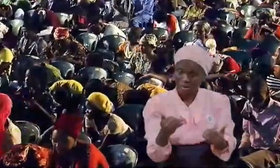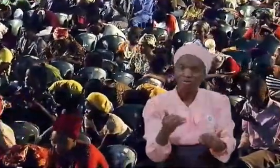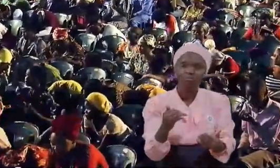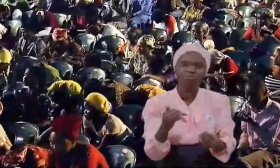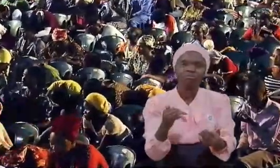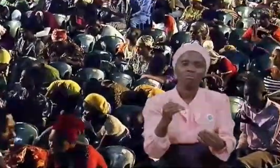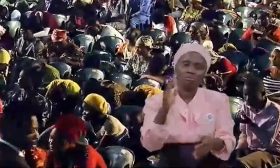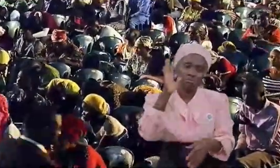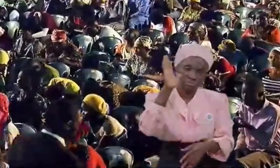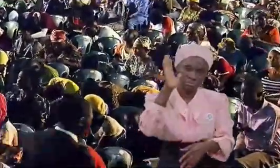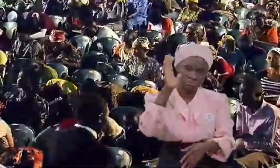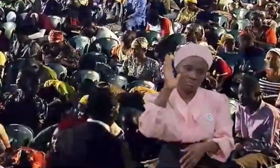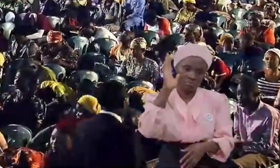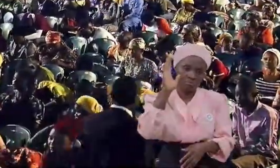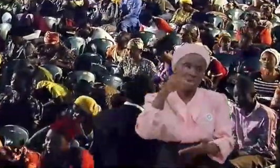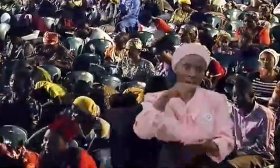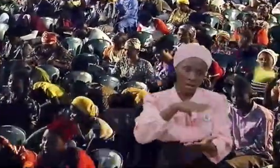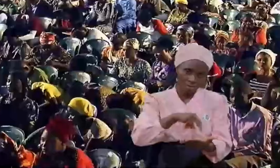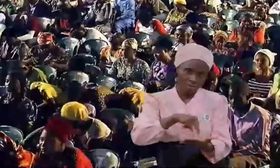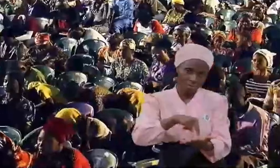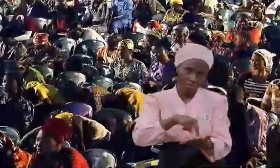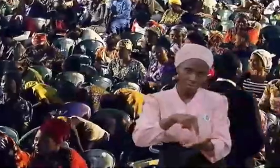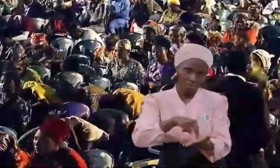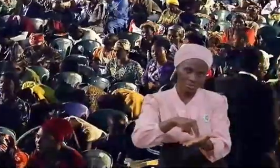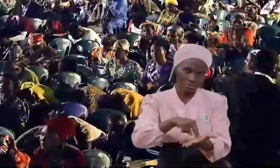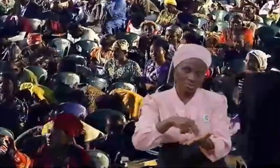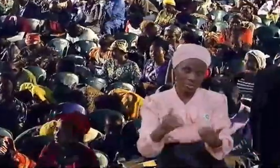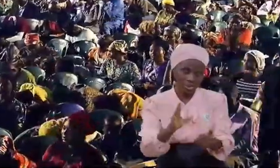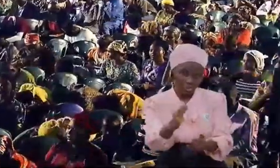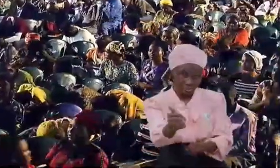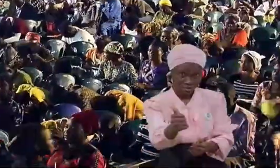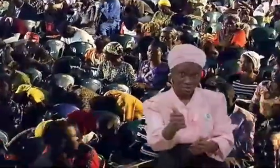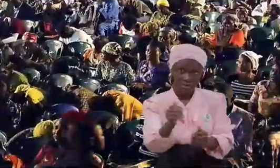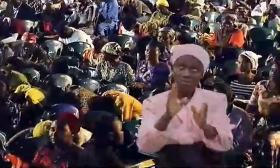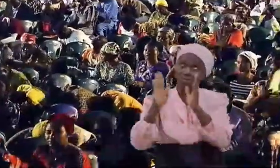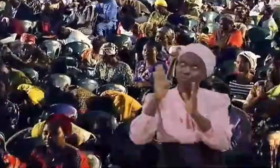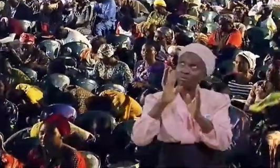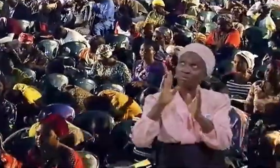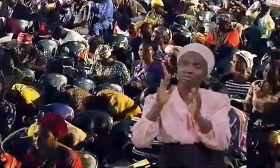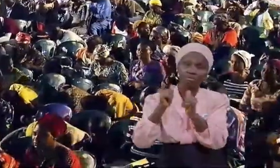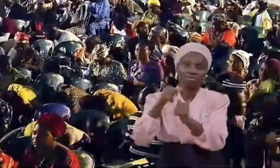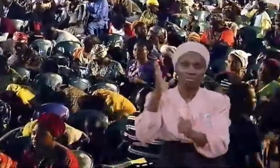Alors, comme tu lèves la main, tu te mets debout pour dire, je déclare que Jésus est mon sauveur.